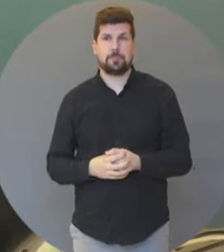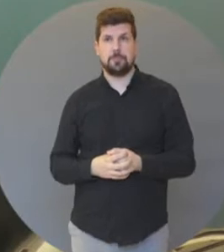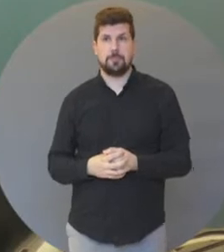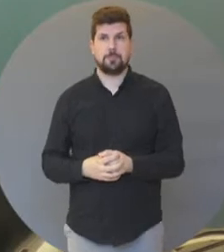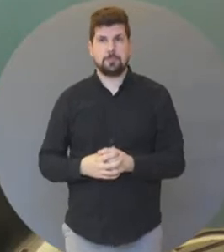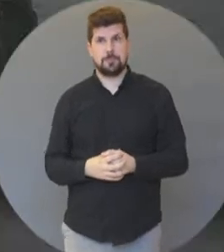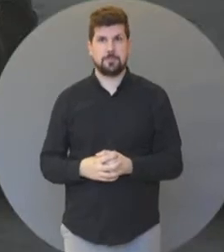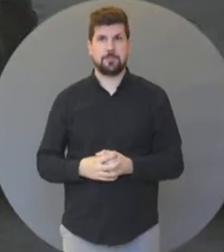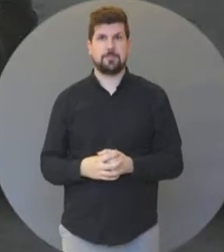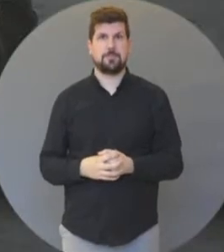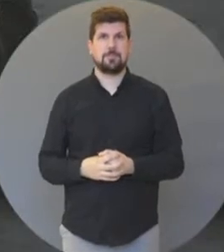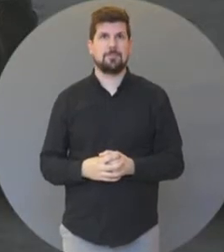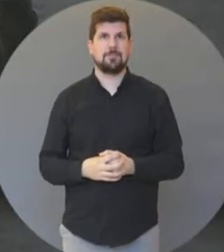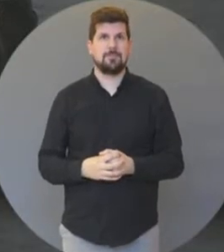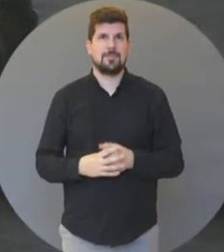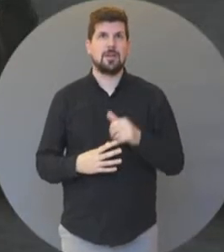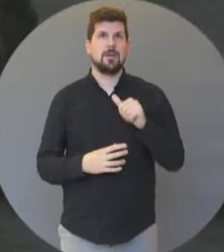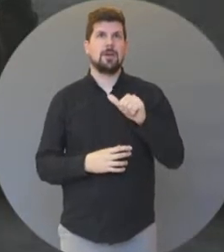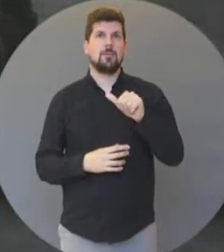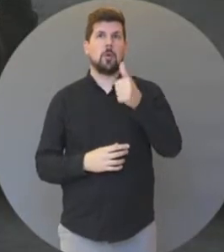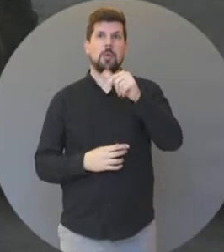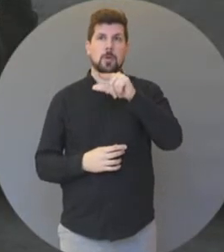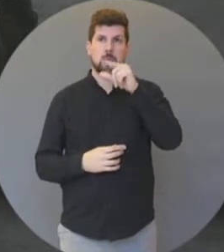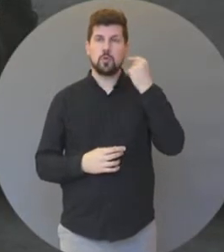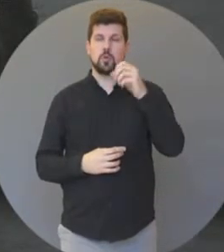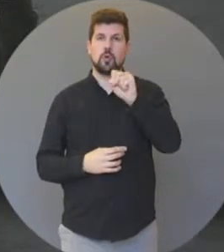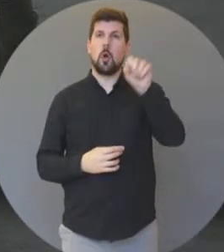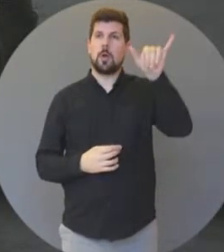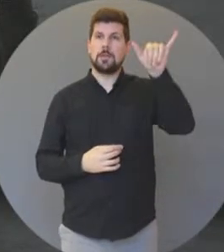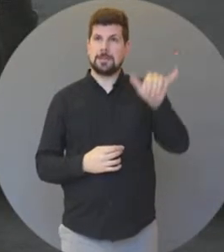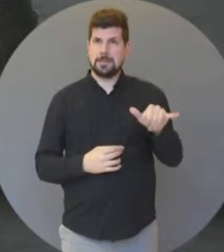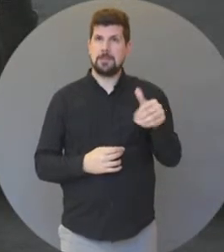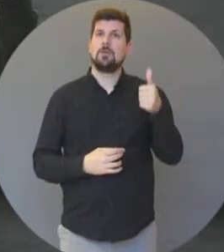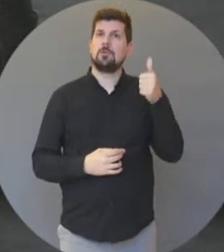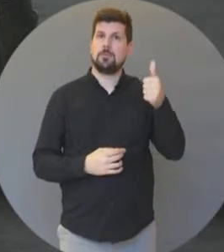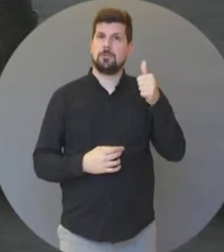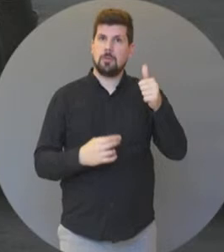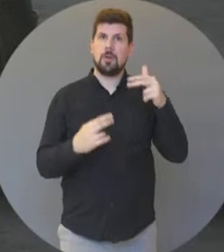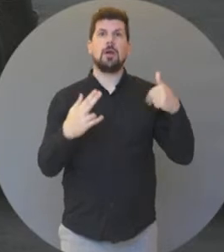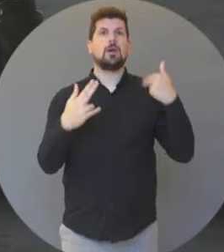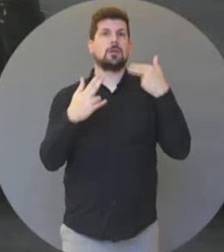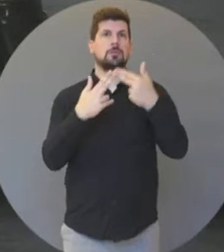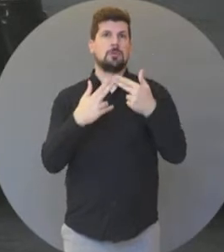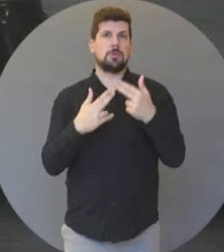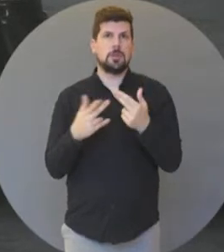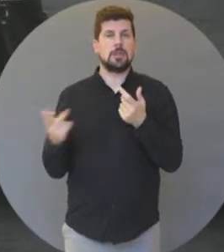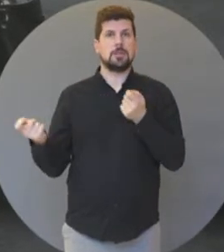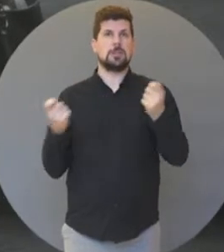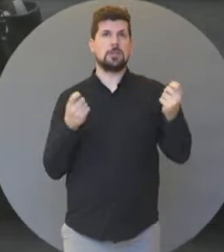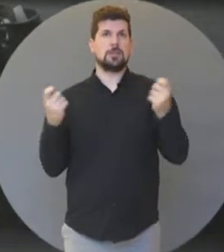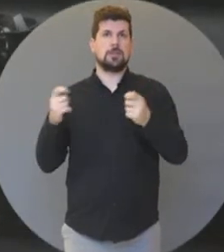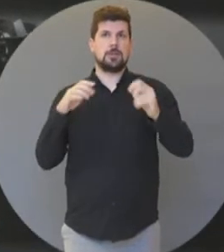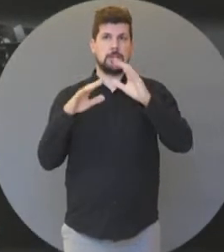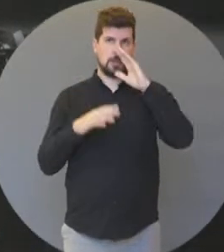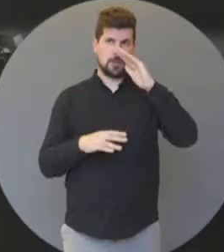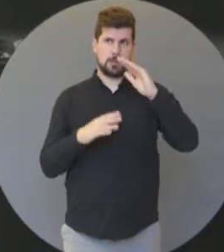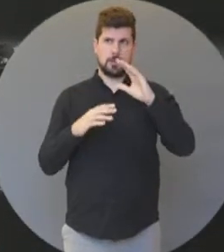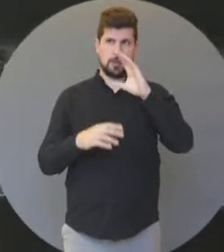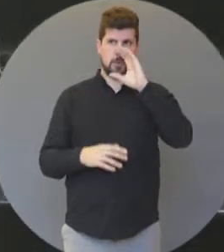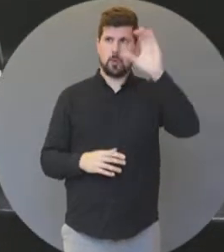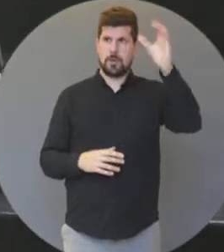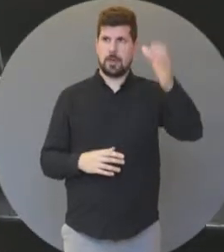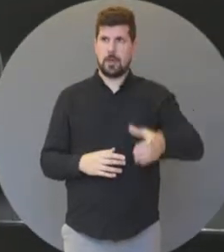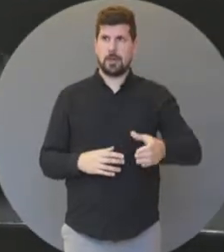premièrement moi je remercie pas Omar Sy parce que en étant en charge de l'opération grand site et falaise d'Étretat je cherche à les préserver avec